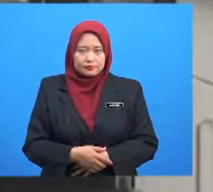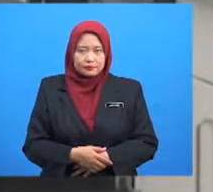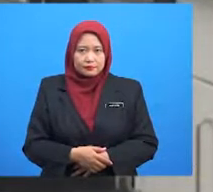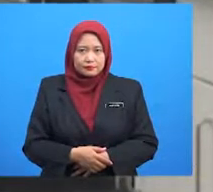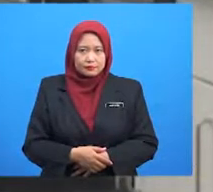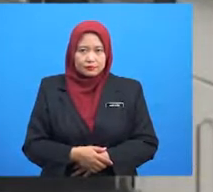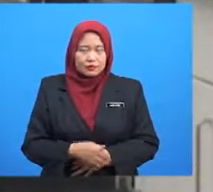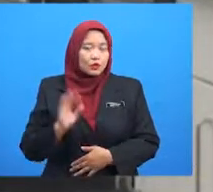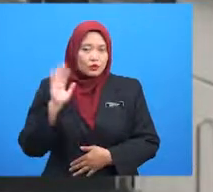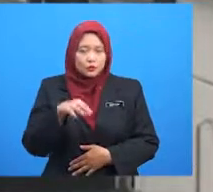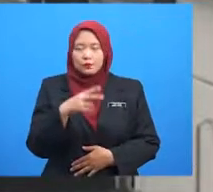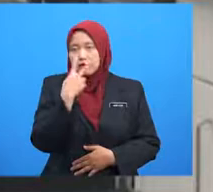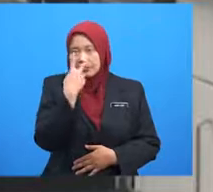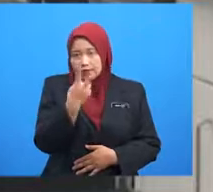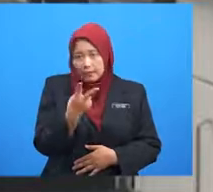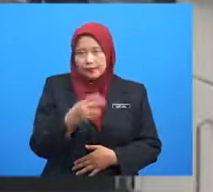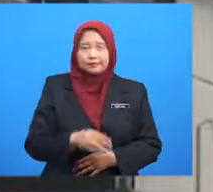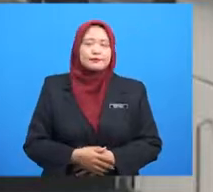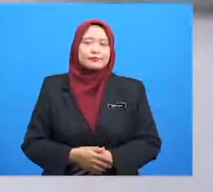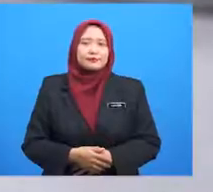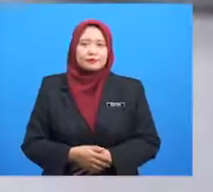Baik, jom kita lihat hasilnya.